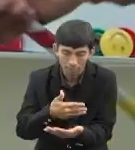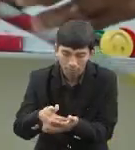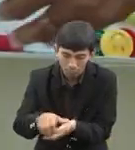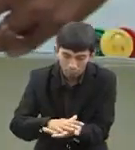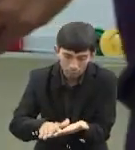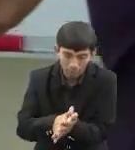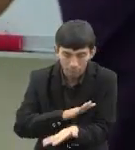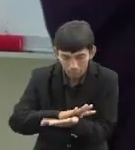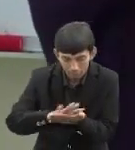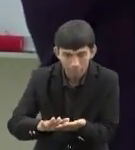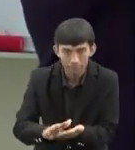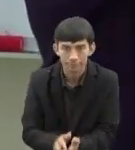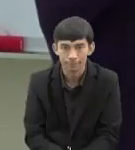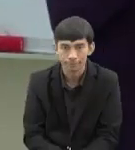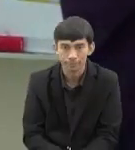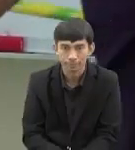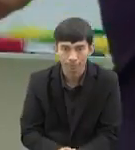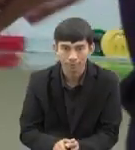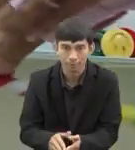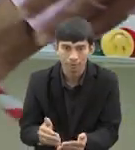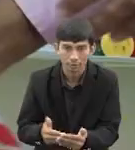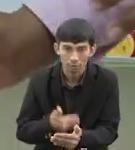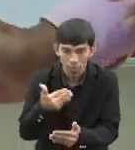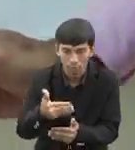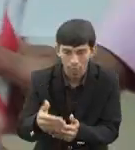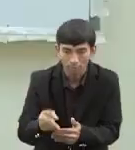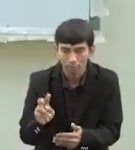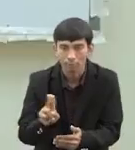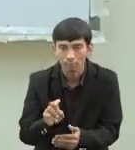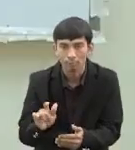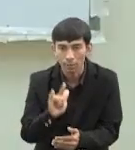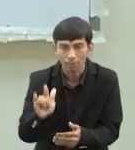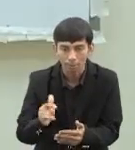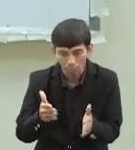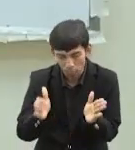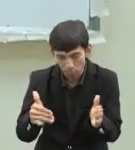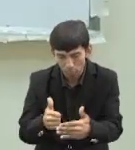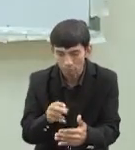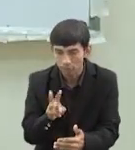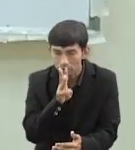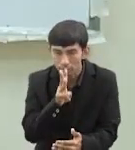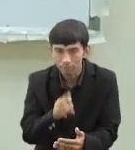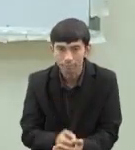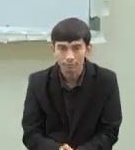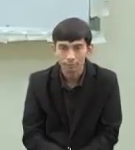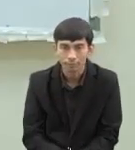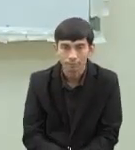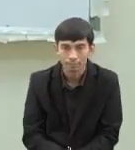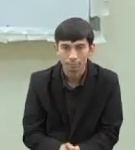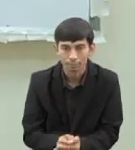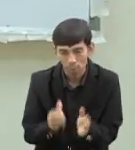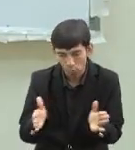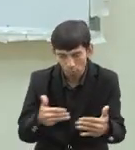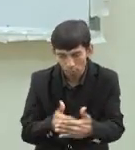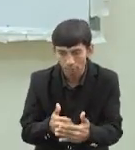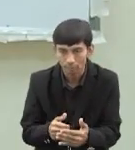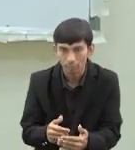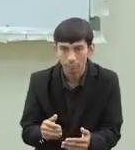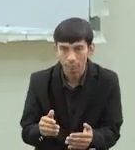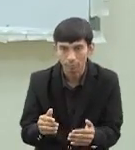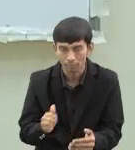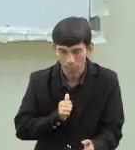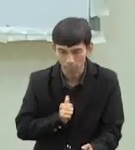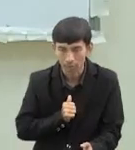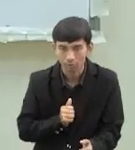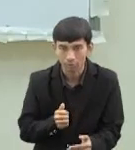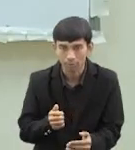là con á chả cao bê pra pra bần tục tực chả bần tục tực bà sân chìa bần tục tực thì hay dương để ở miền này chúng người có biết ăn sao